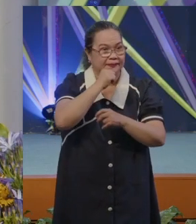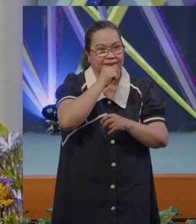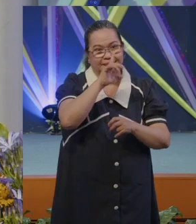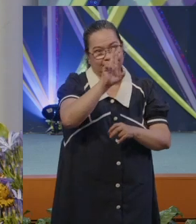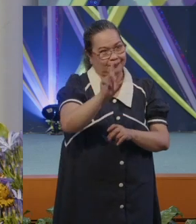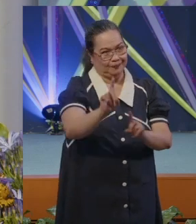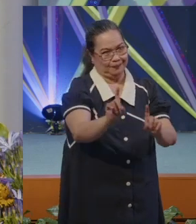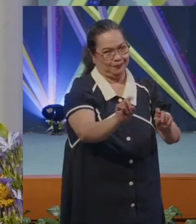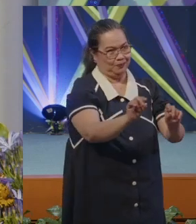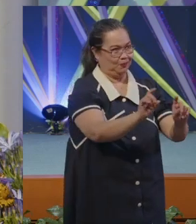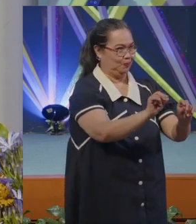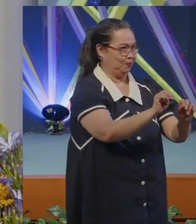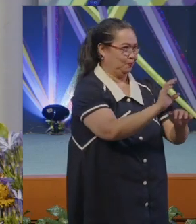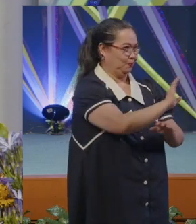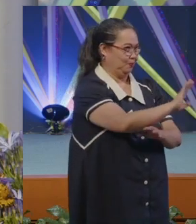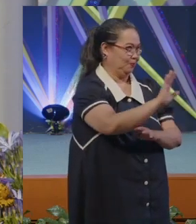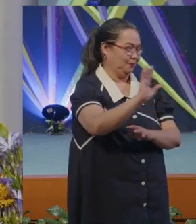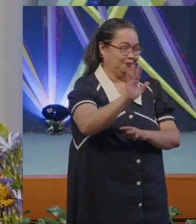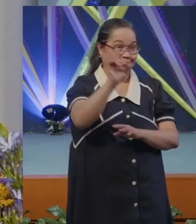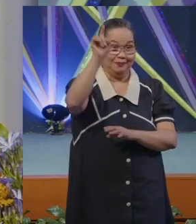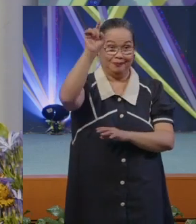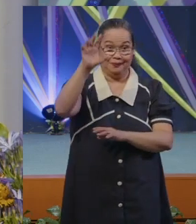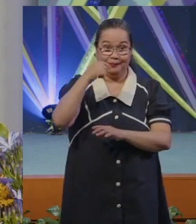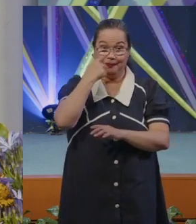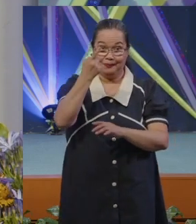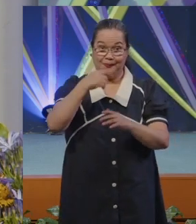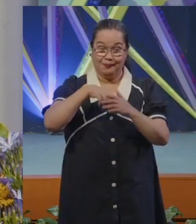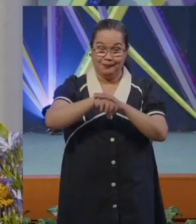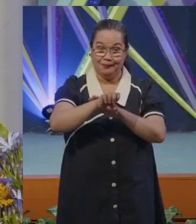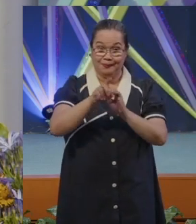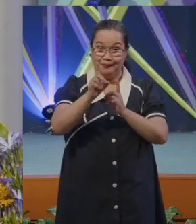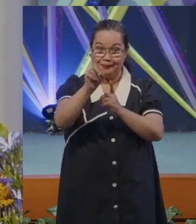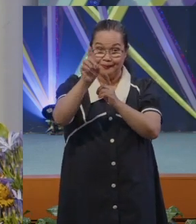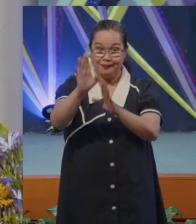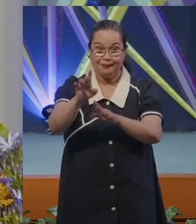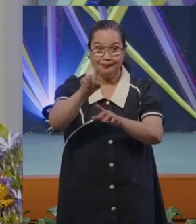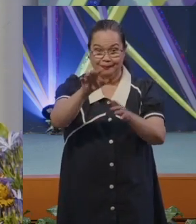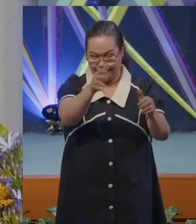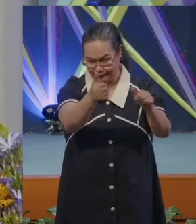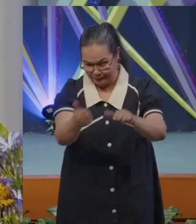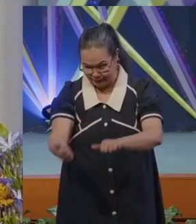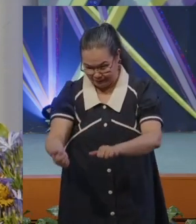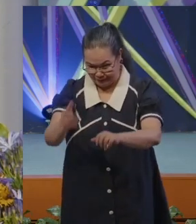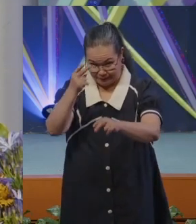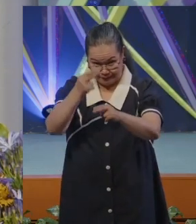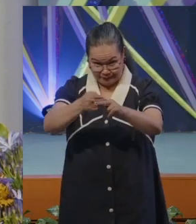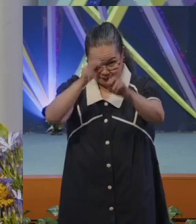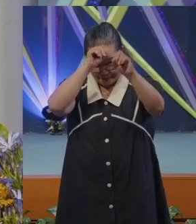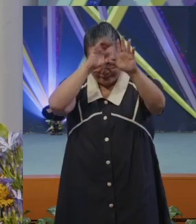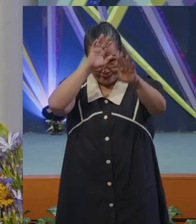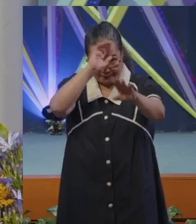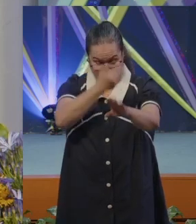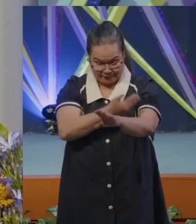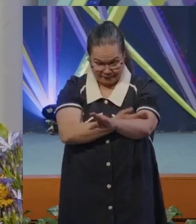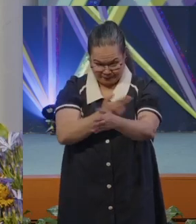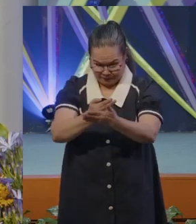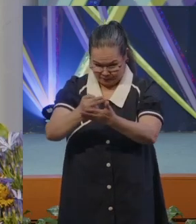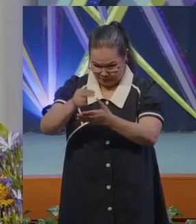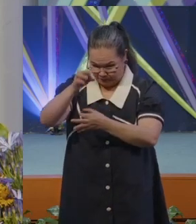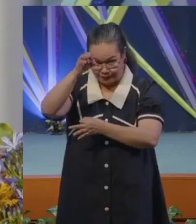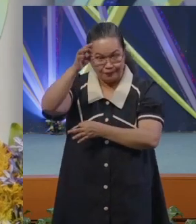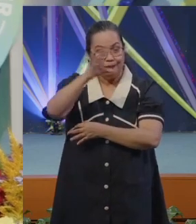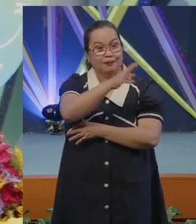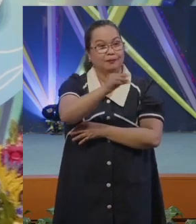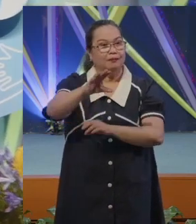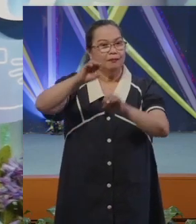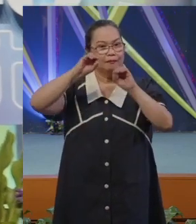thereof. Ang sabi ng Panginoon, when we go and make disciples, we should baptize them in the name of the Father, the Son, and the Holy Spirit,